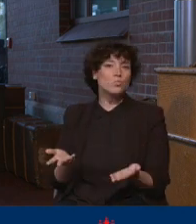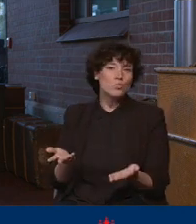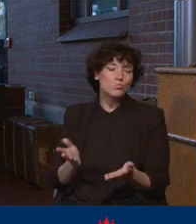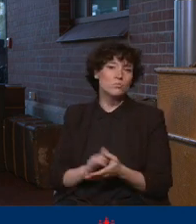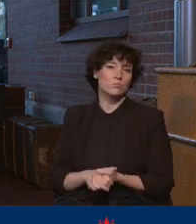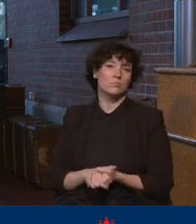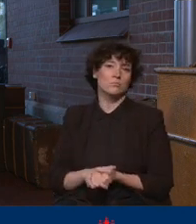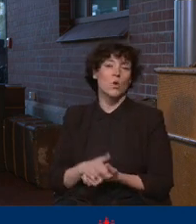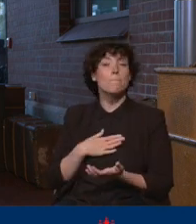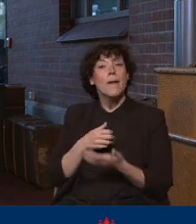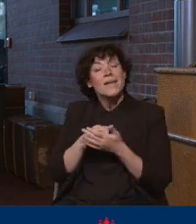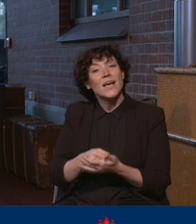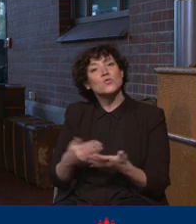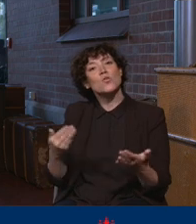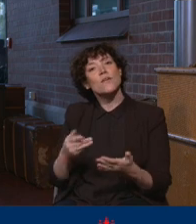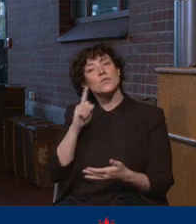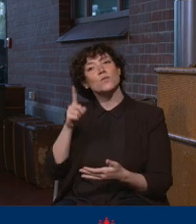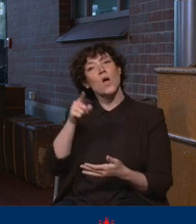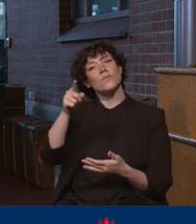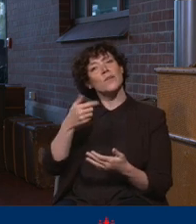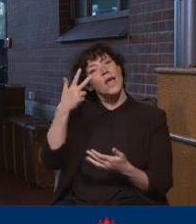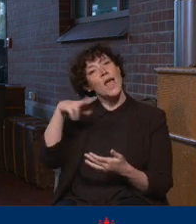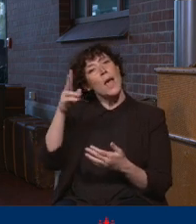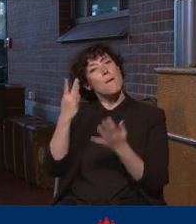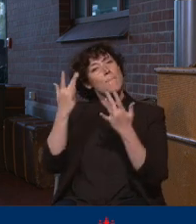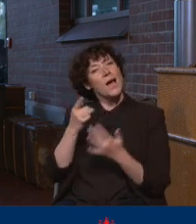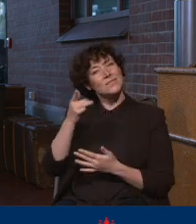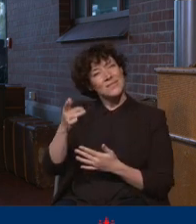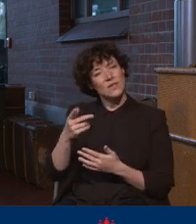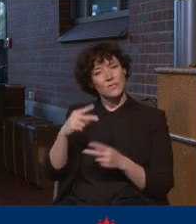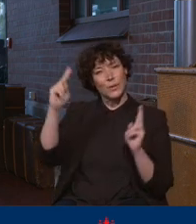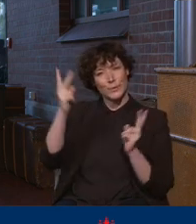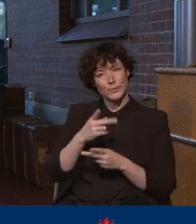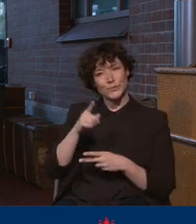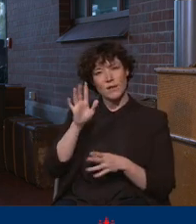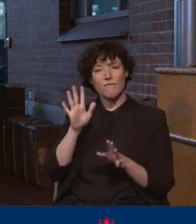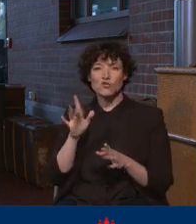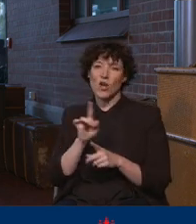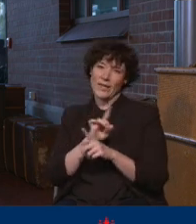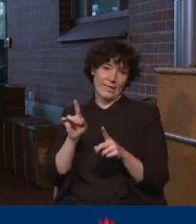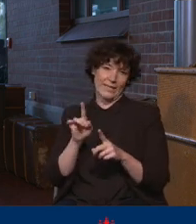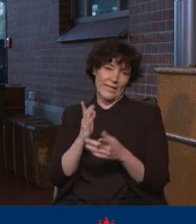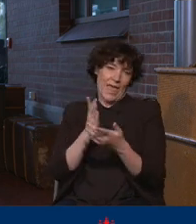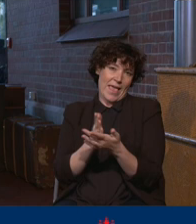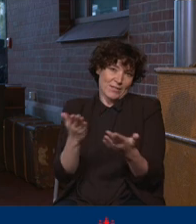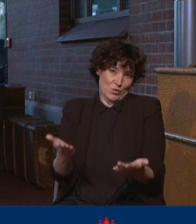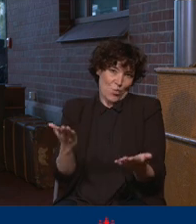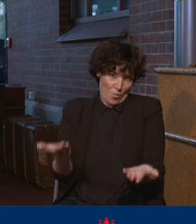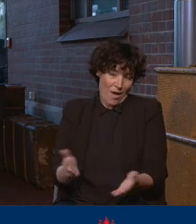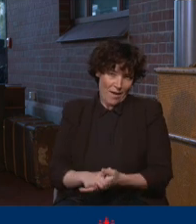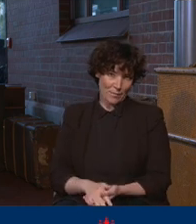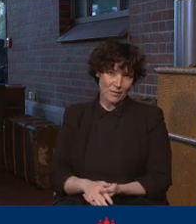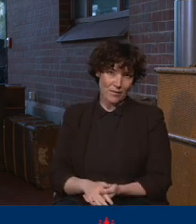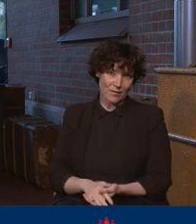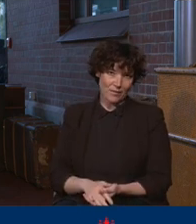und ich glaube das deckt sich mit dem von erwarte dass das vielleicht noch nicht alles der weisheit letzter schluss ist ich hatte vorhin ganz zu anfang gesagt